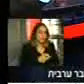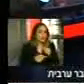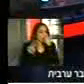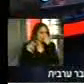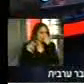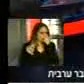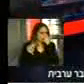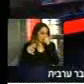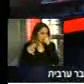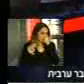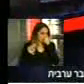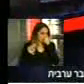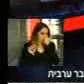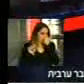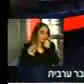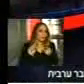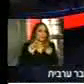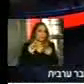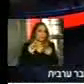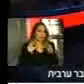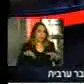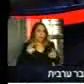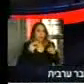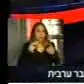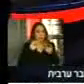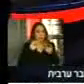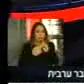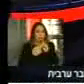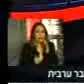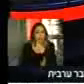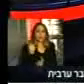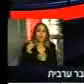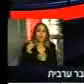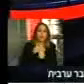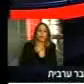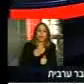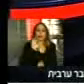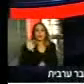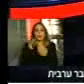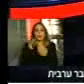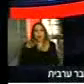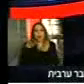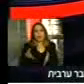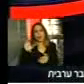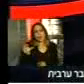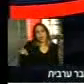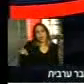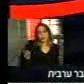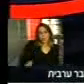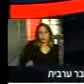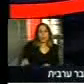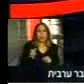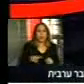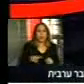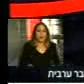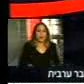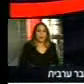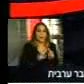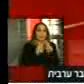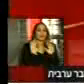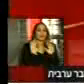המלך, ובעצם הוא מתלווה לכל טקסי ההלוויה. הוא אפילו נפגש עם מי שיהיה לימים המלך